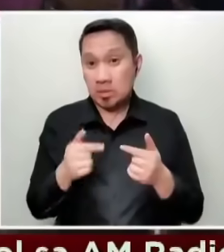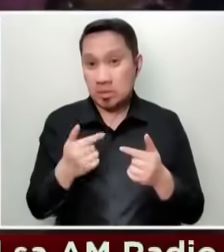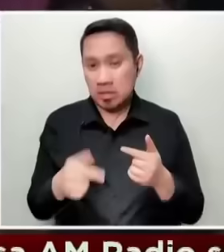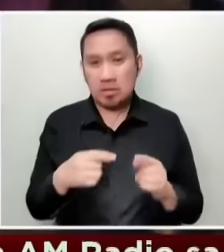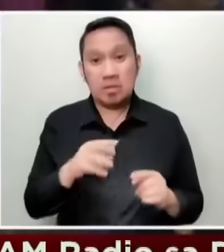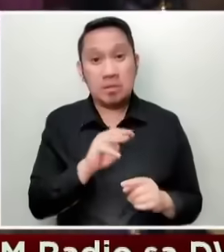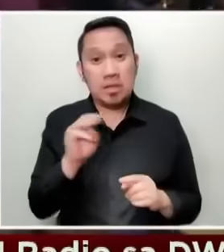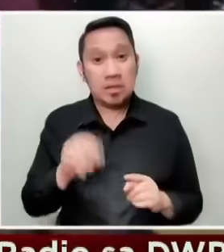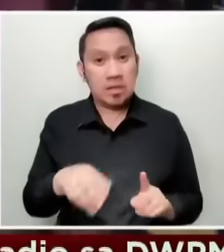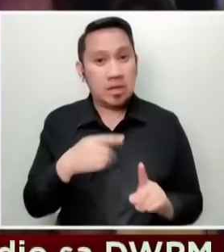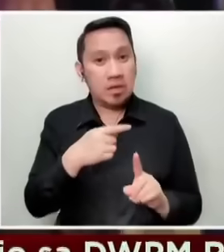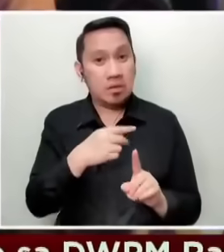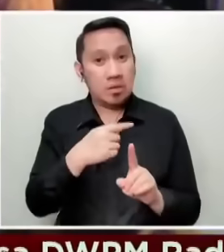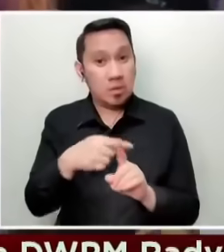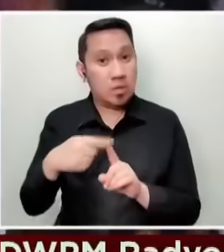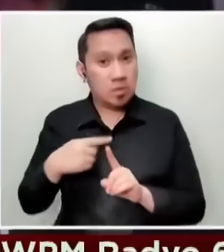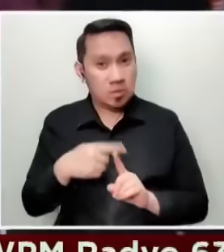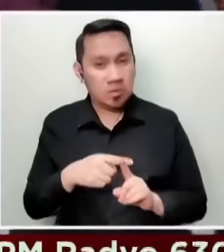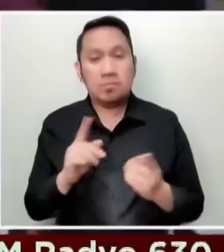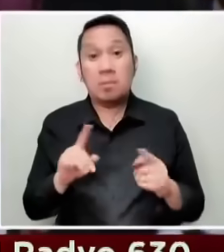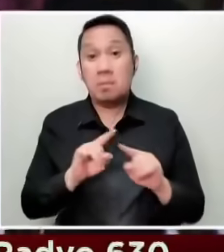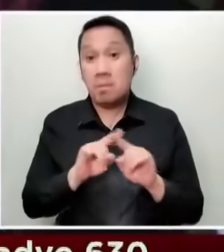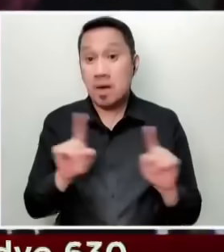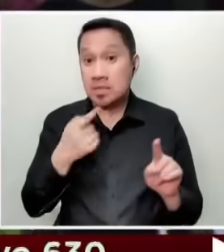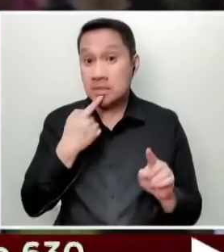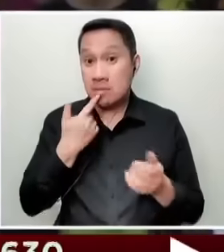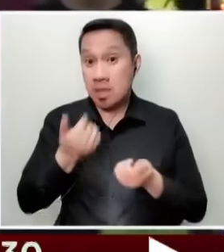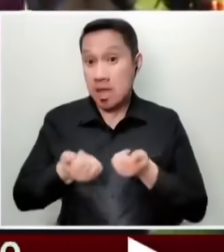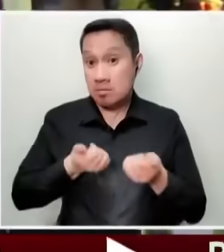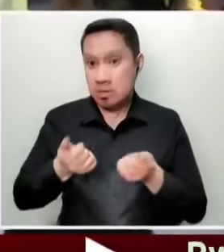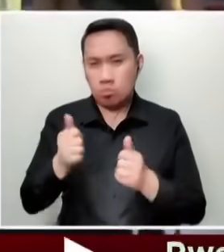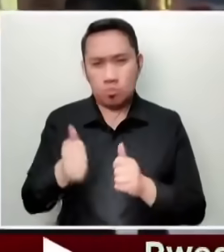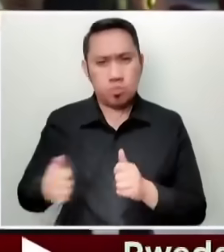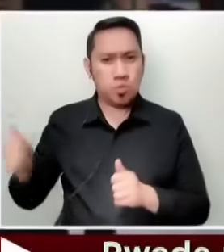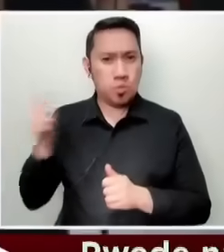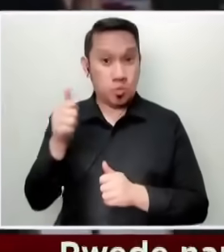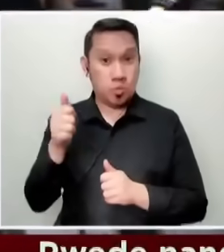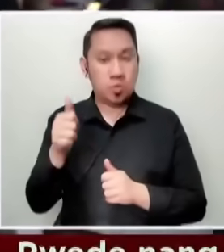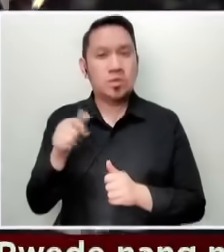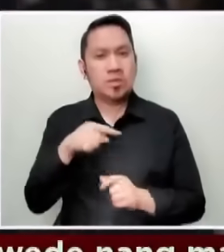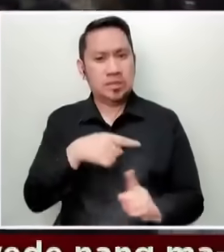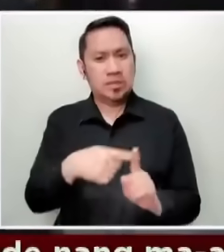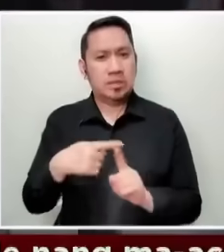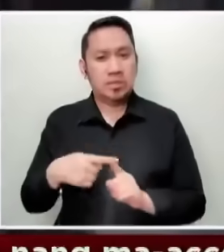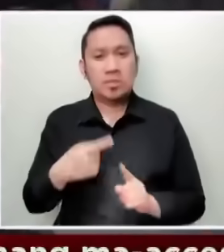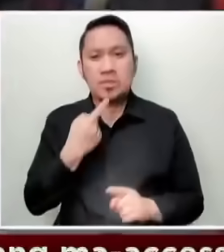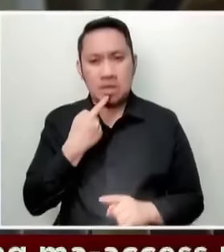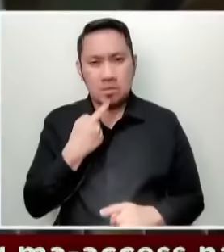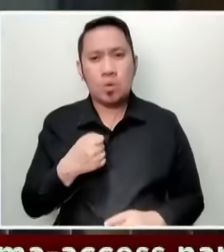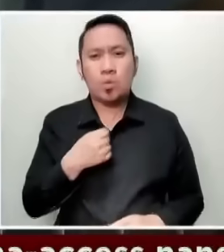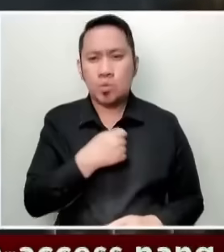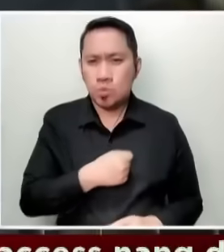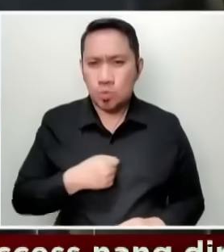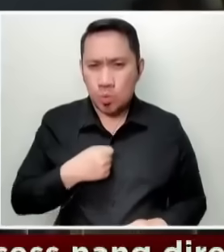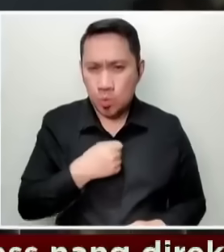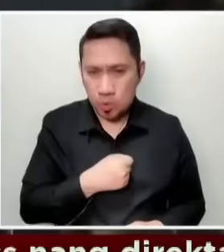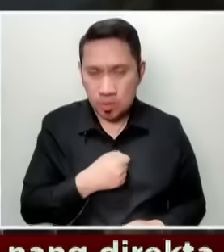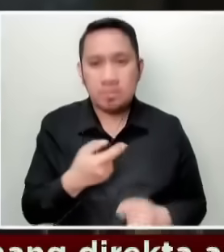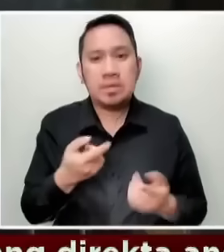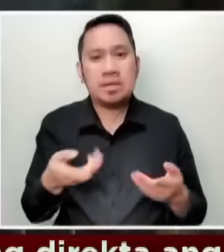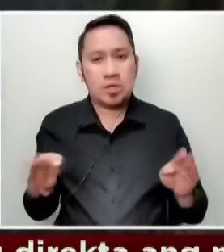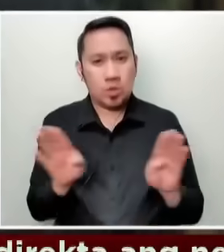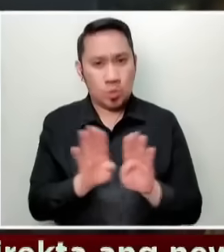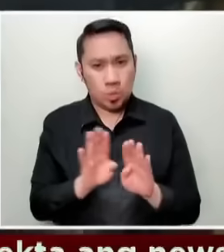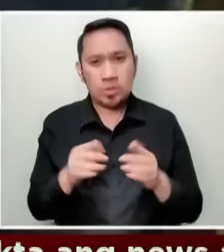North Cemetery. Pero ayon nga sa pamunuan ng sementeryo maging ng Manila Police District, pasensya na daw po talaga, isarado na ang gate